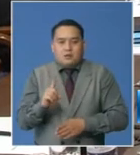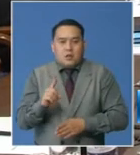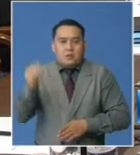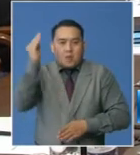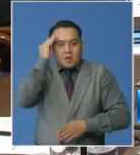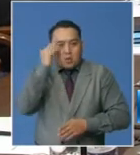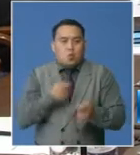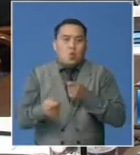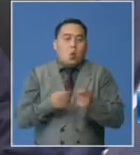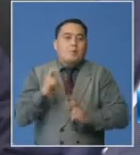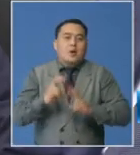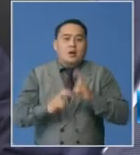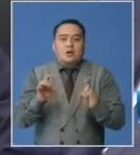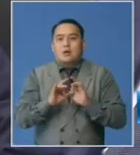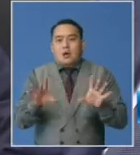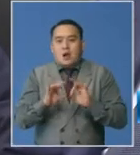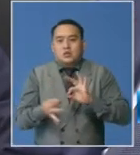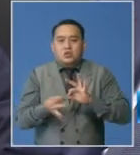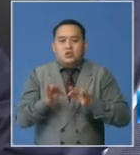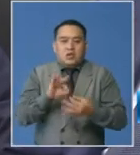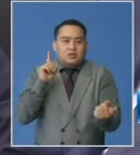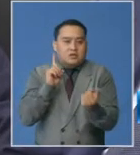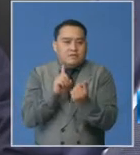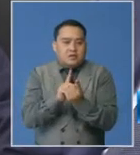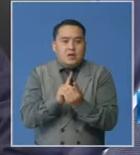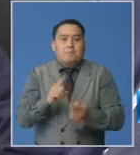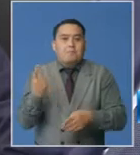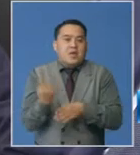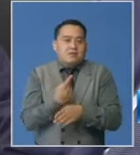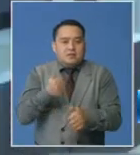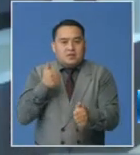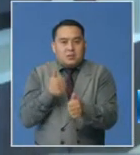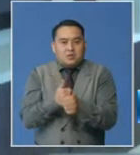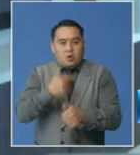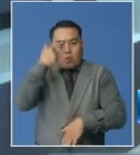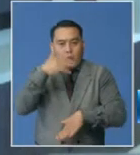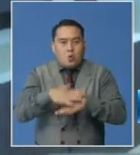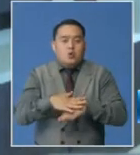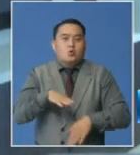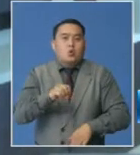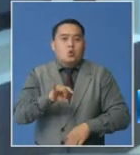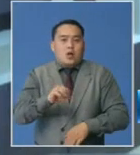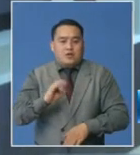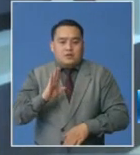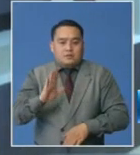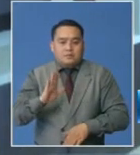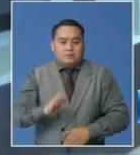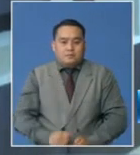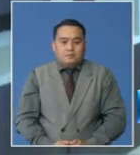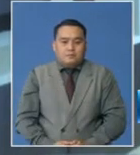методики руководители предприятия рассказали подробно на встрече с первым заместителем акима Алматинской области Лязатом